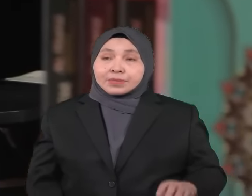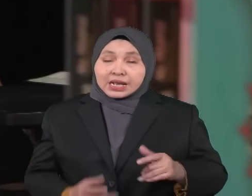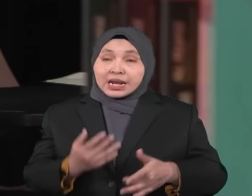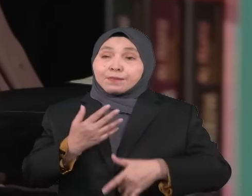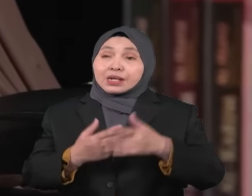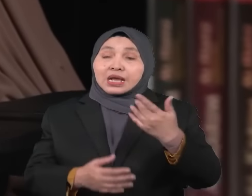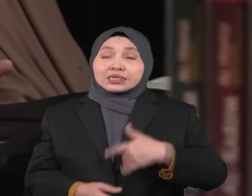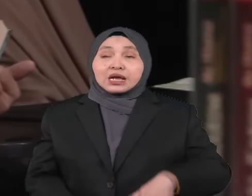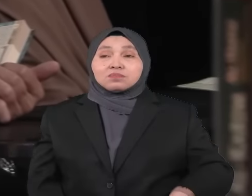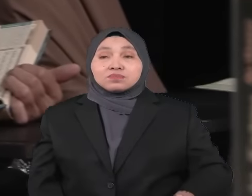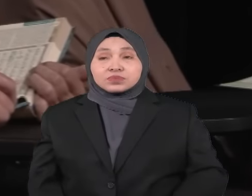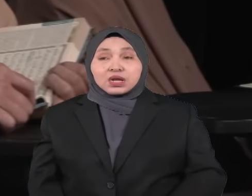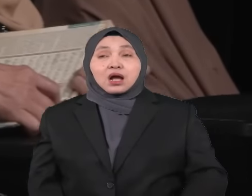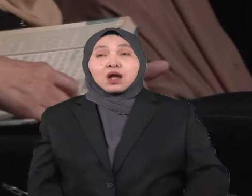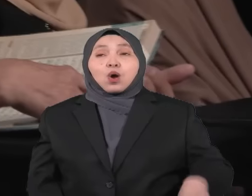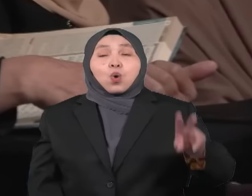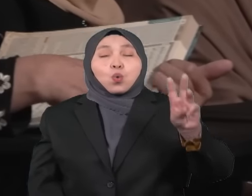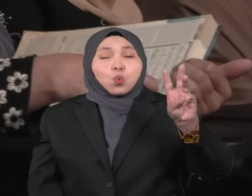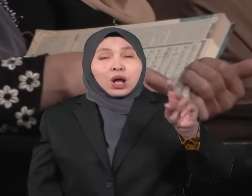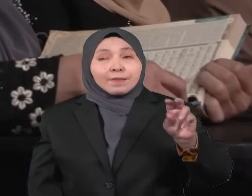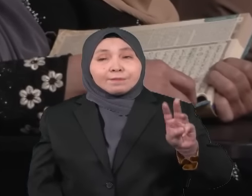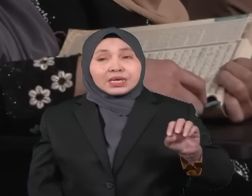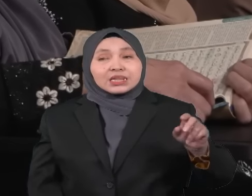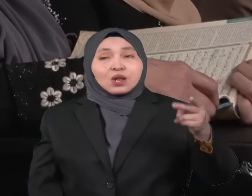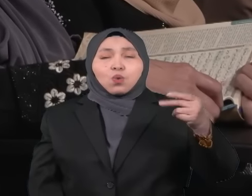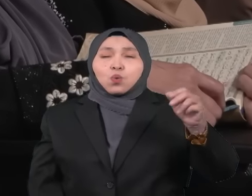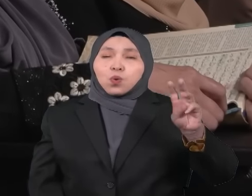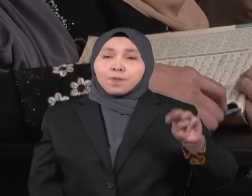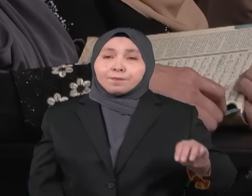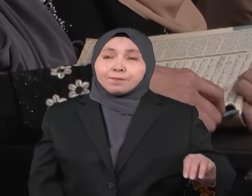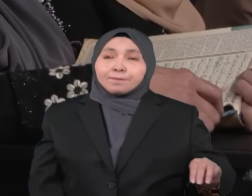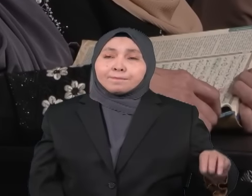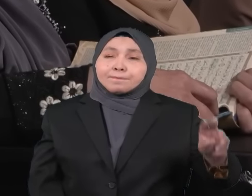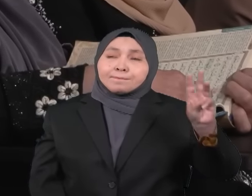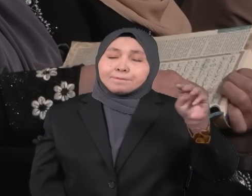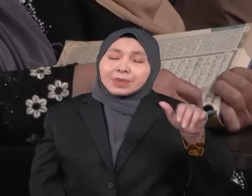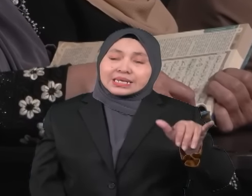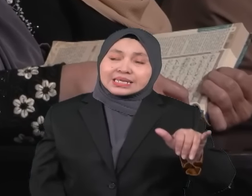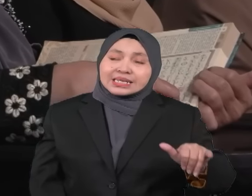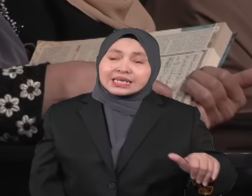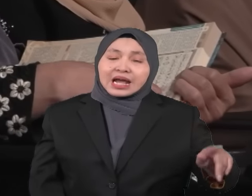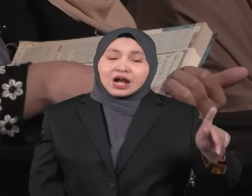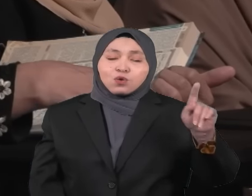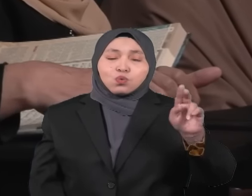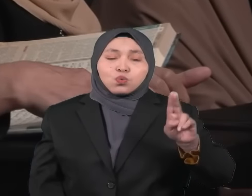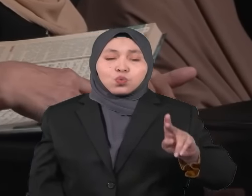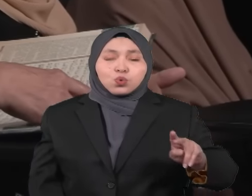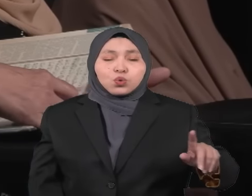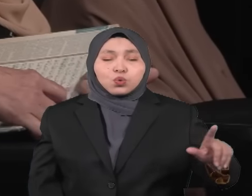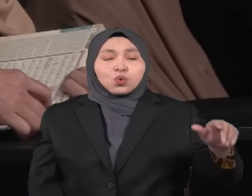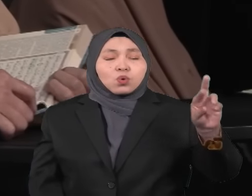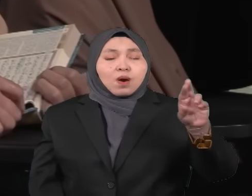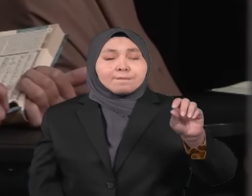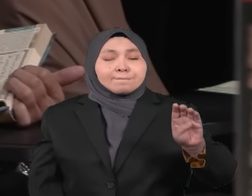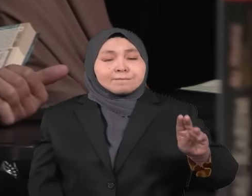Satu, dua, mula. Wa minhum man